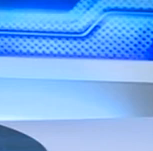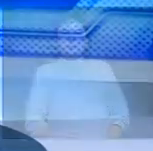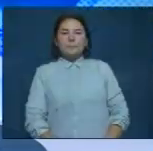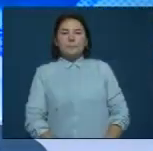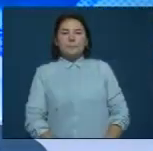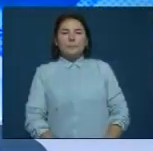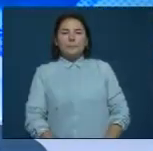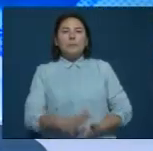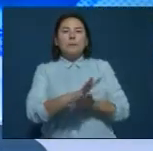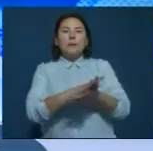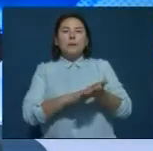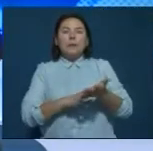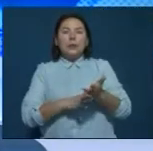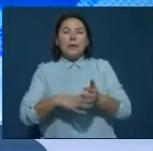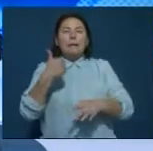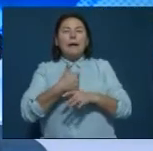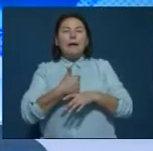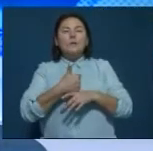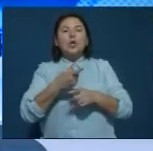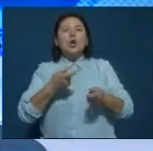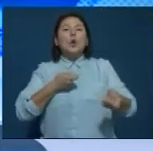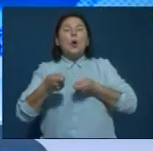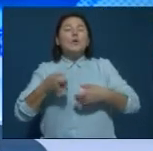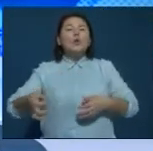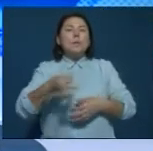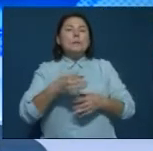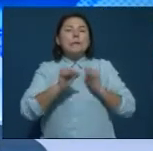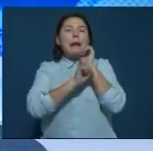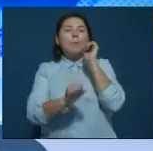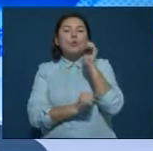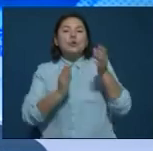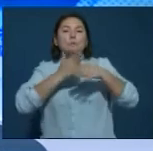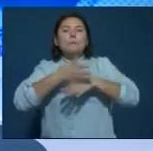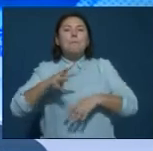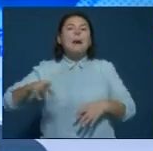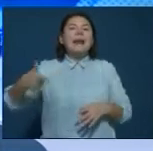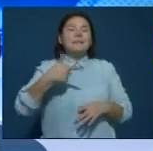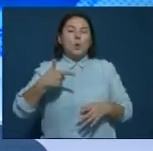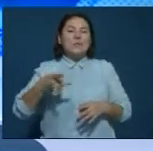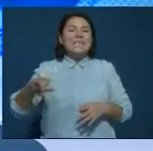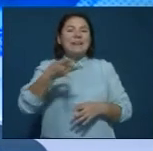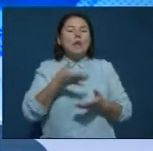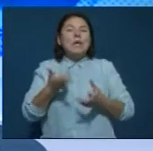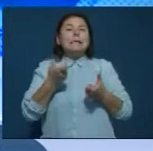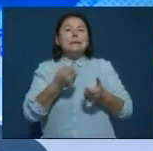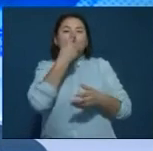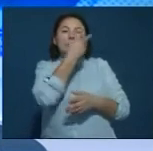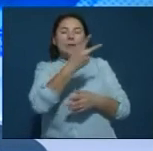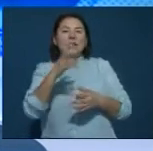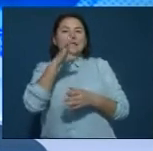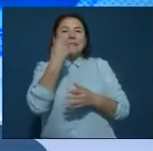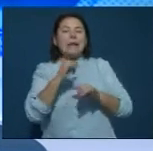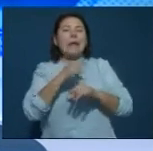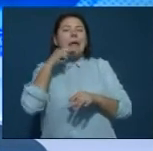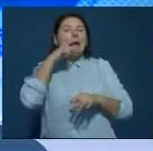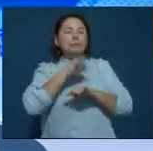а мы продолжаем глава региона ярла туджан of с рабочим визитом посетил мангистауский район где ознакомился социально-экономическим развитием